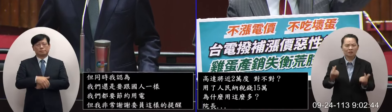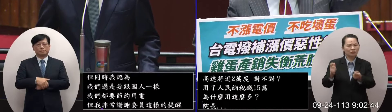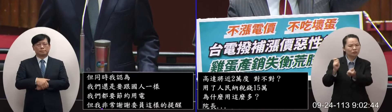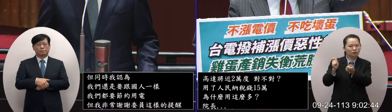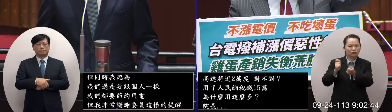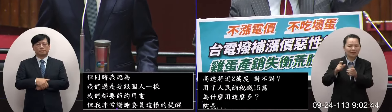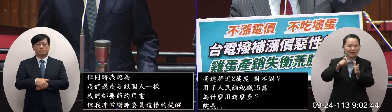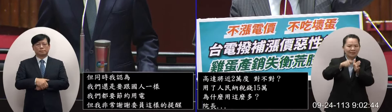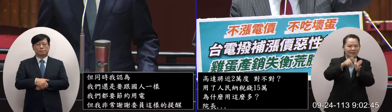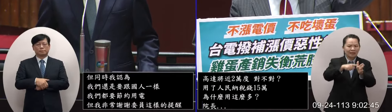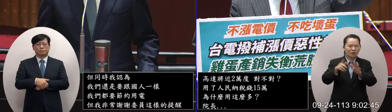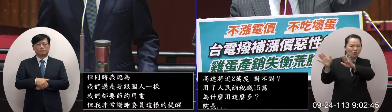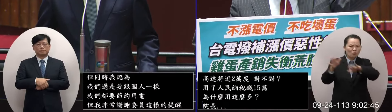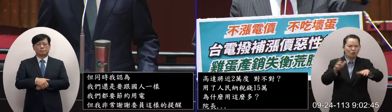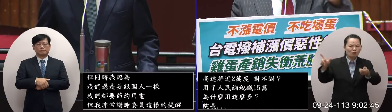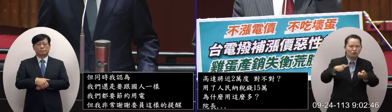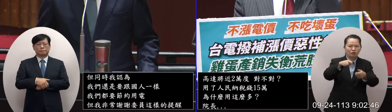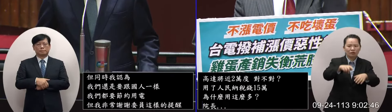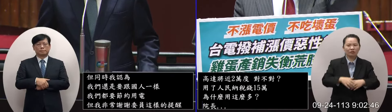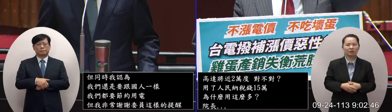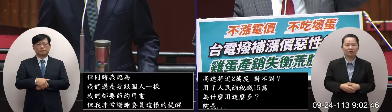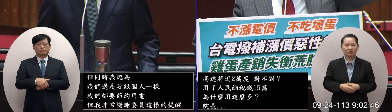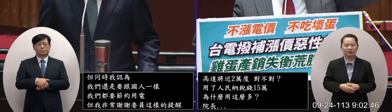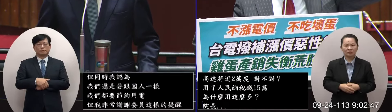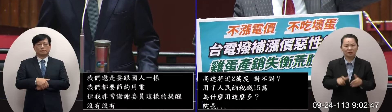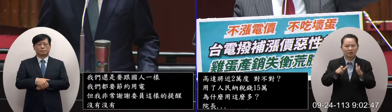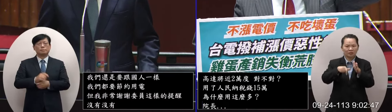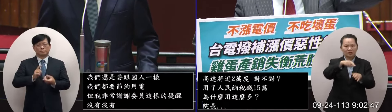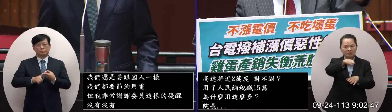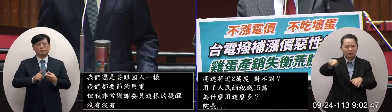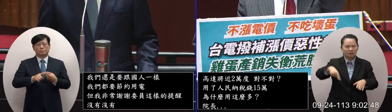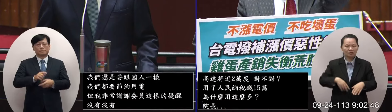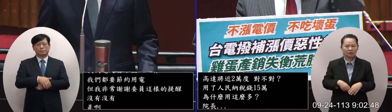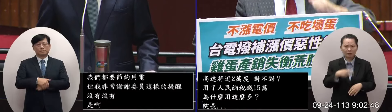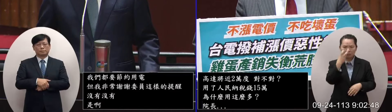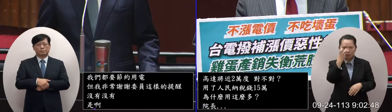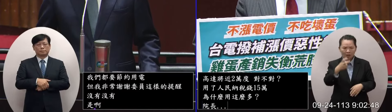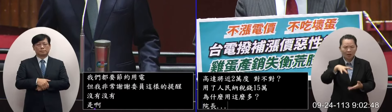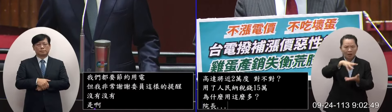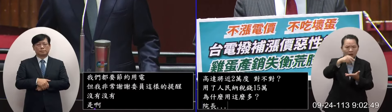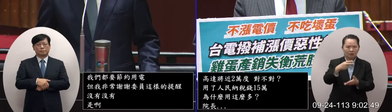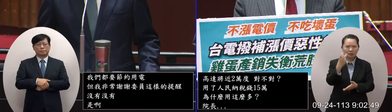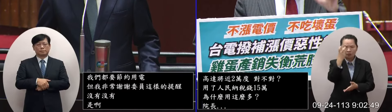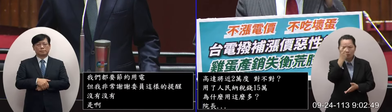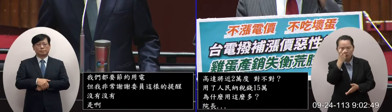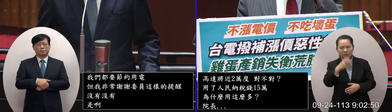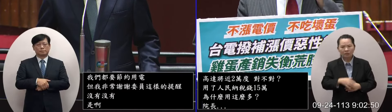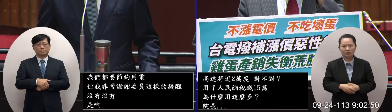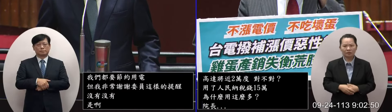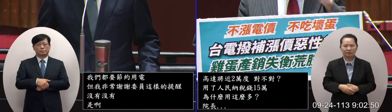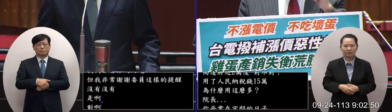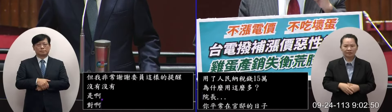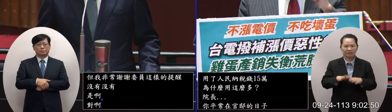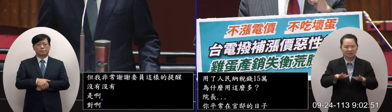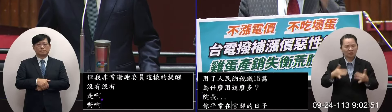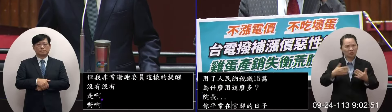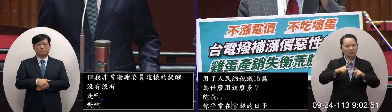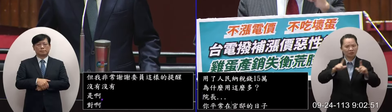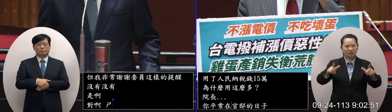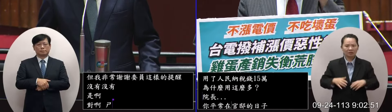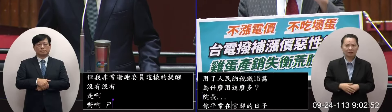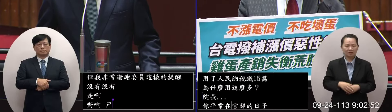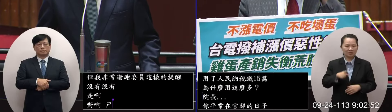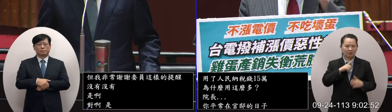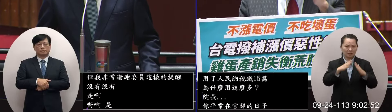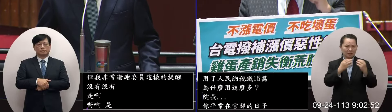前阵子嘉义发生风灾、我们那么去嘉义的当街看灾，上阿里山看灾，就是现在这就是一个大问题了。你平